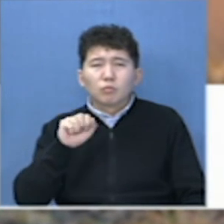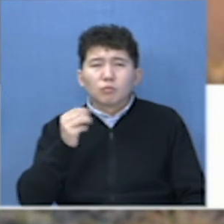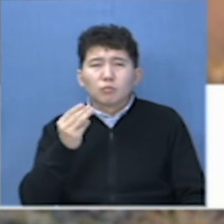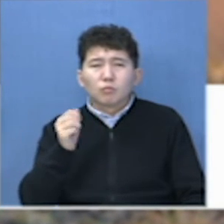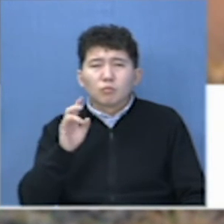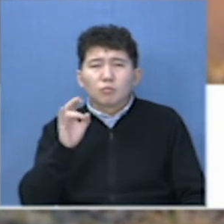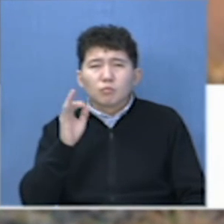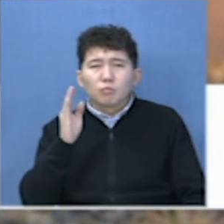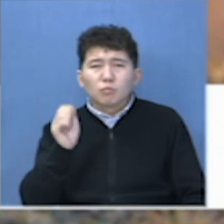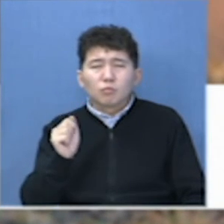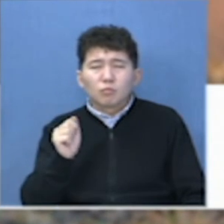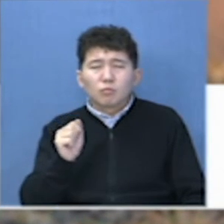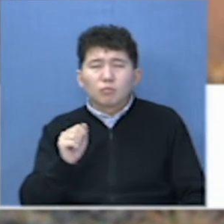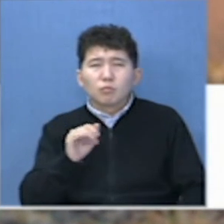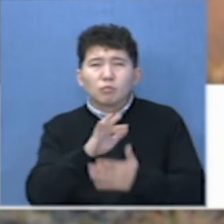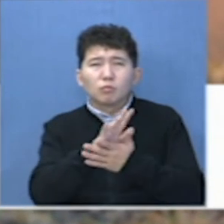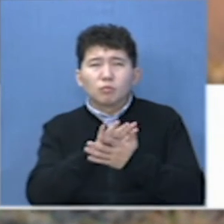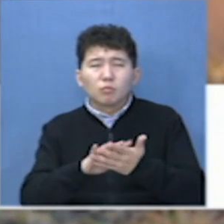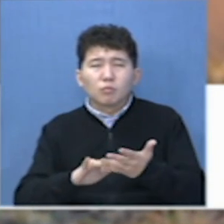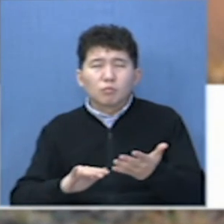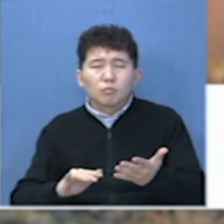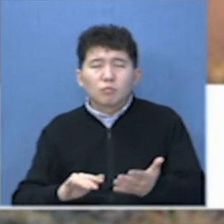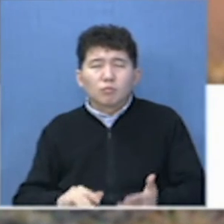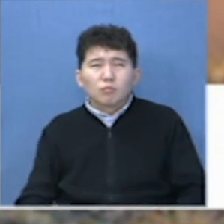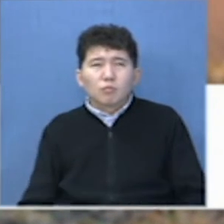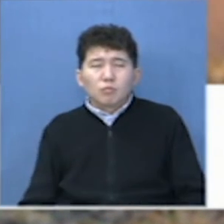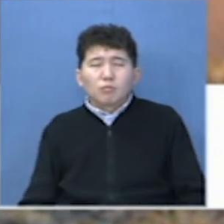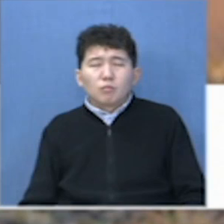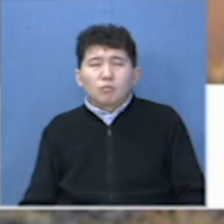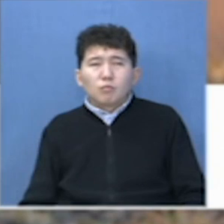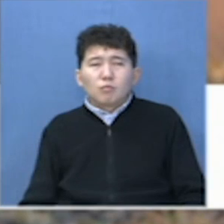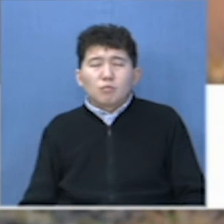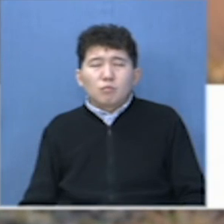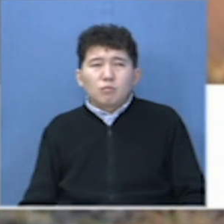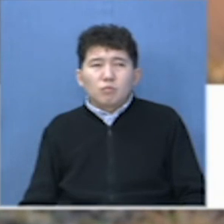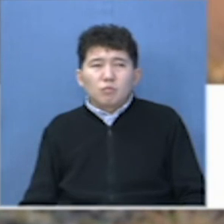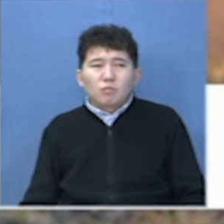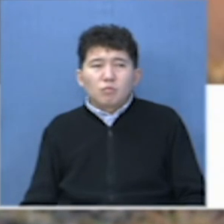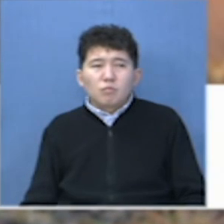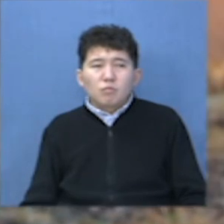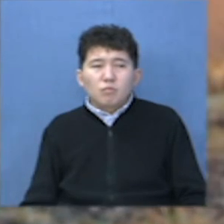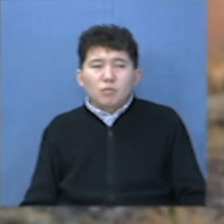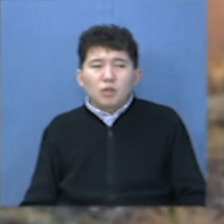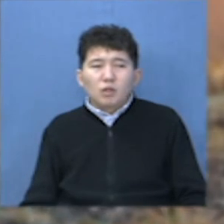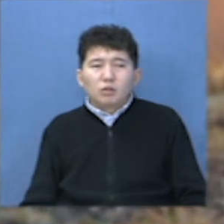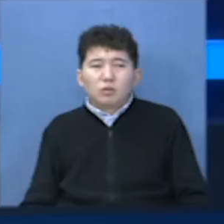саладағы қызметін жалғастырып, егіске өз үлесін қоса бермек. Күлдан Айдарқызы, Мақсат Нығметов, Алтай ақпарат.